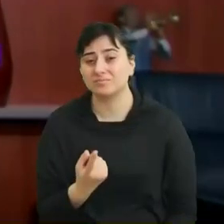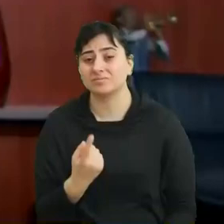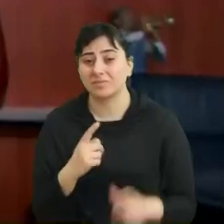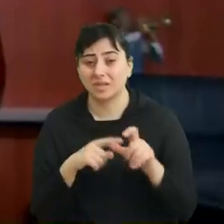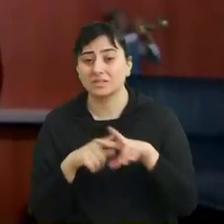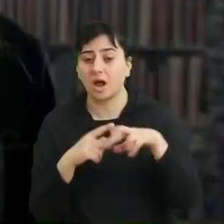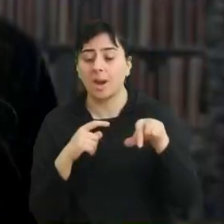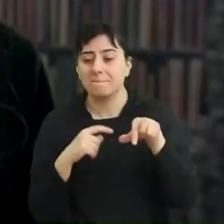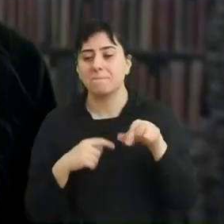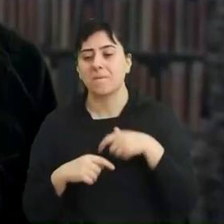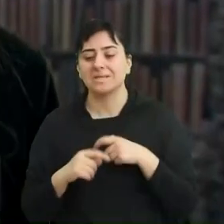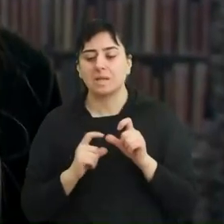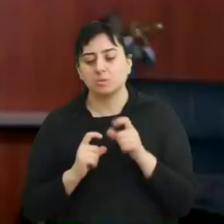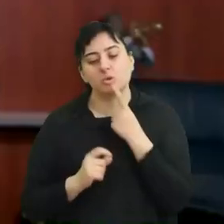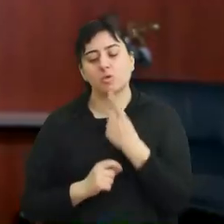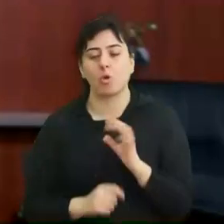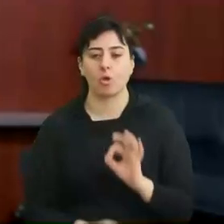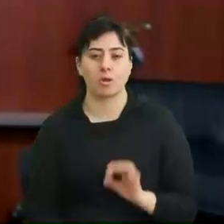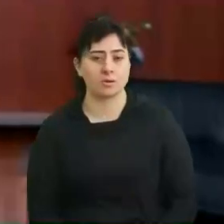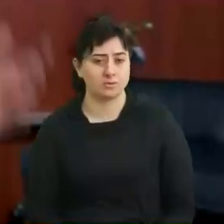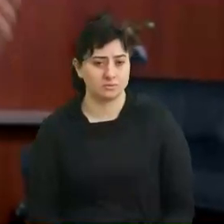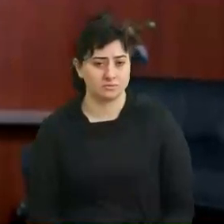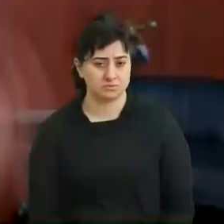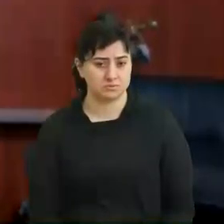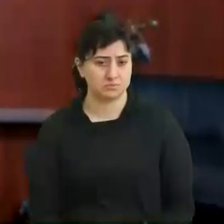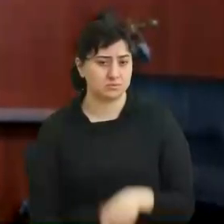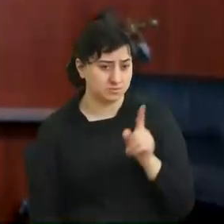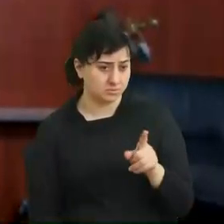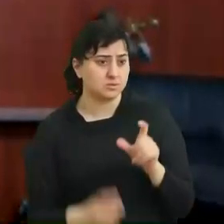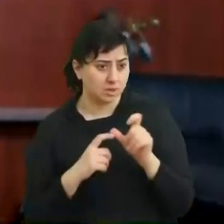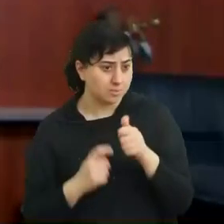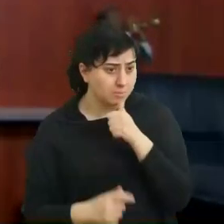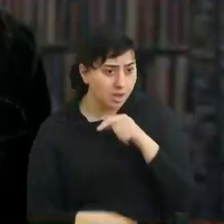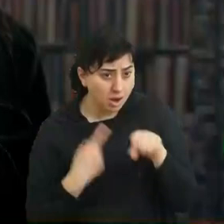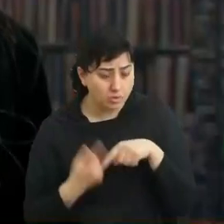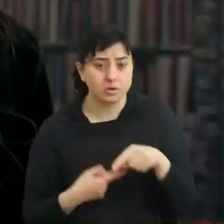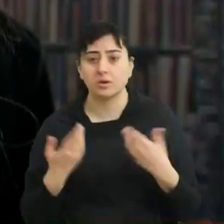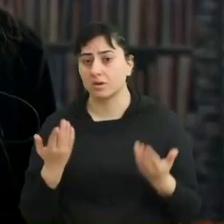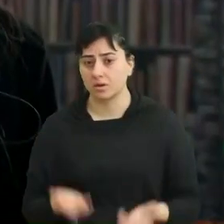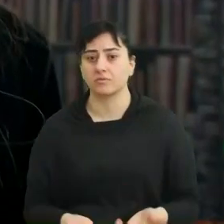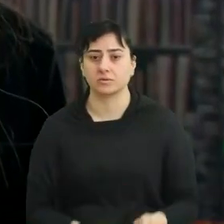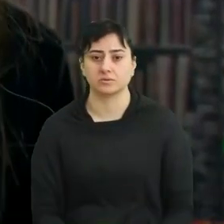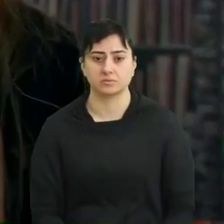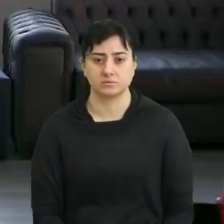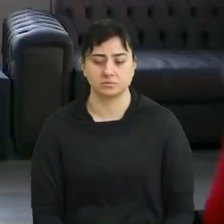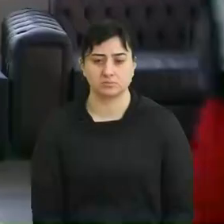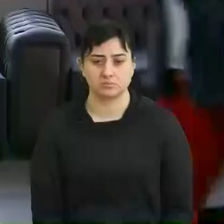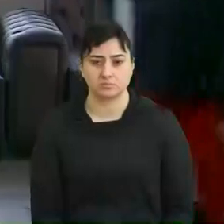Cavidan. Sarp'a Sarpişko diyorum ben. Ha, siz Sarp Bey'i arıyorsunuz. Evet